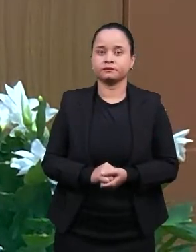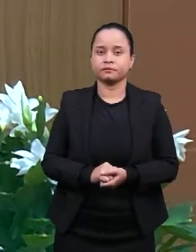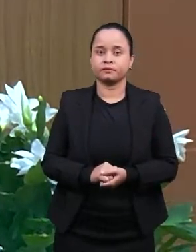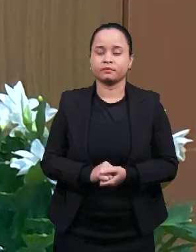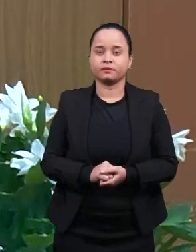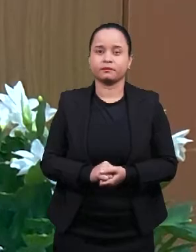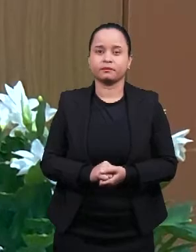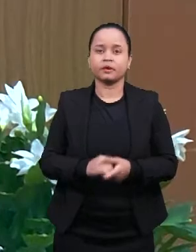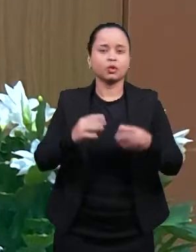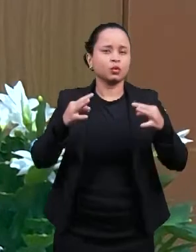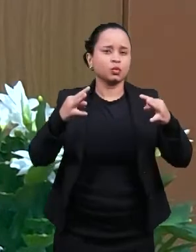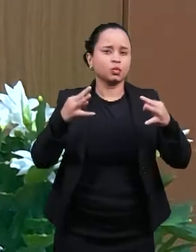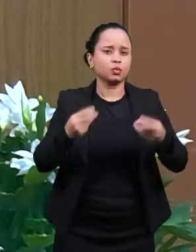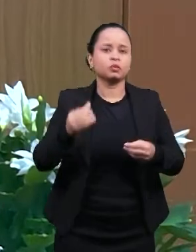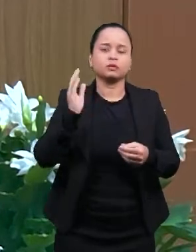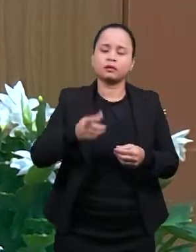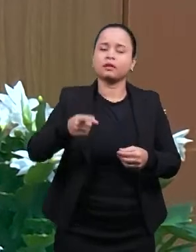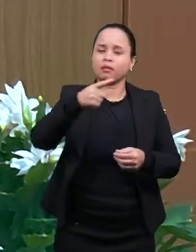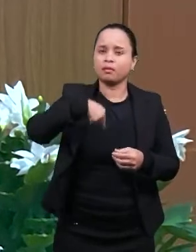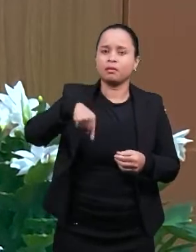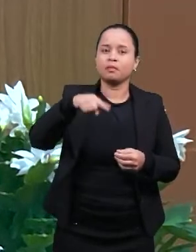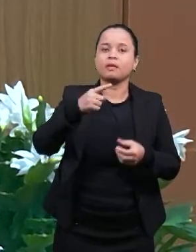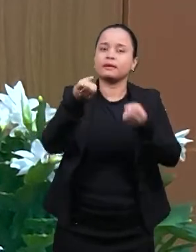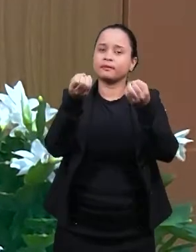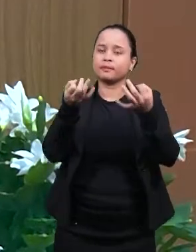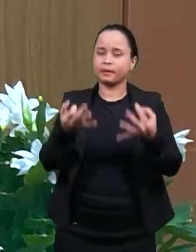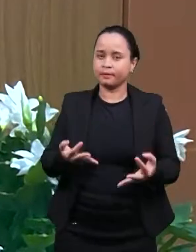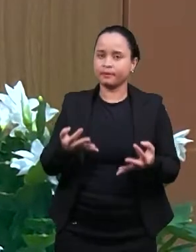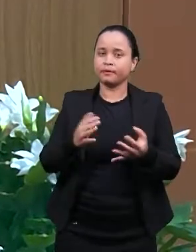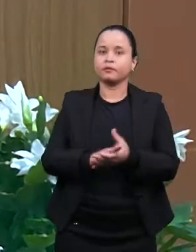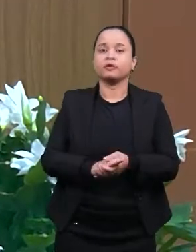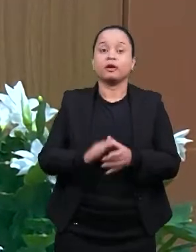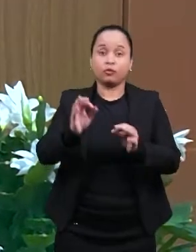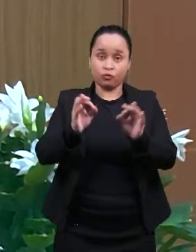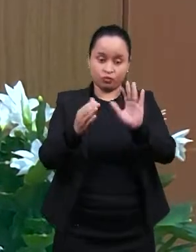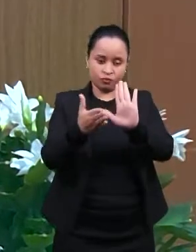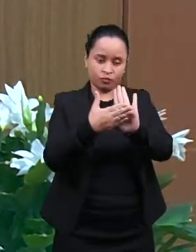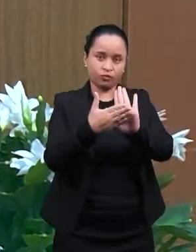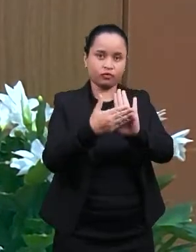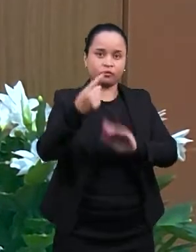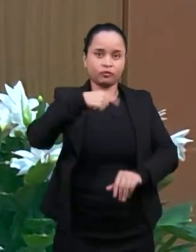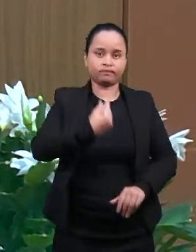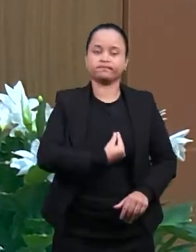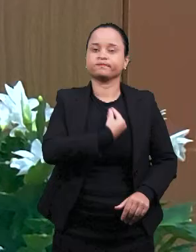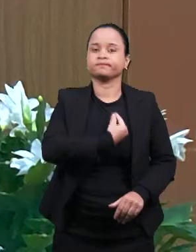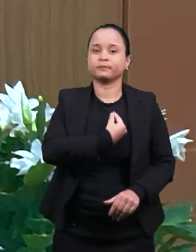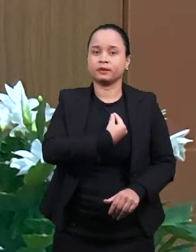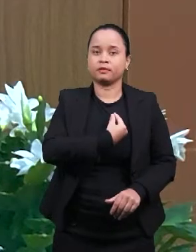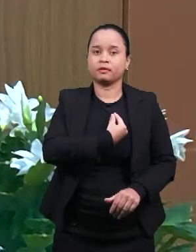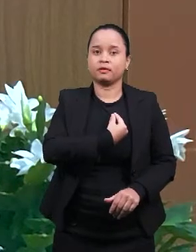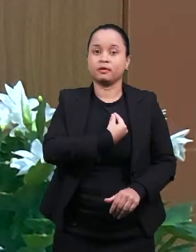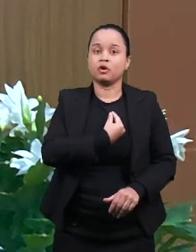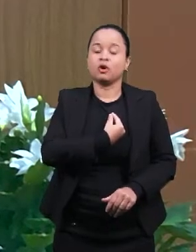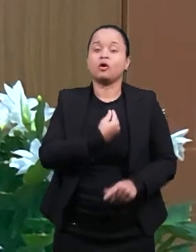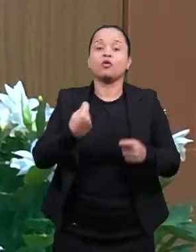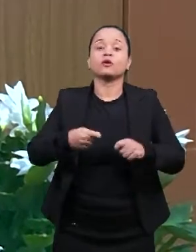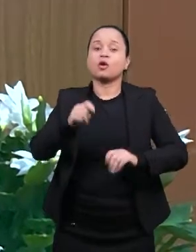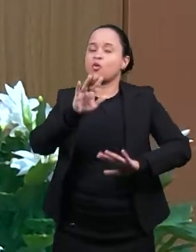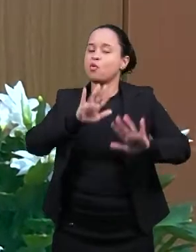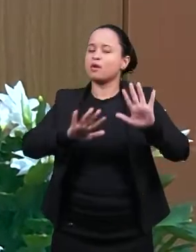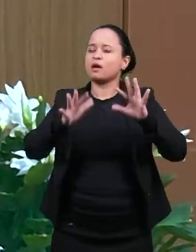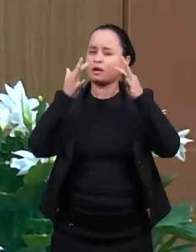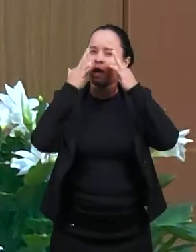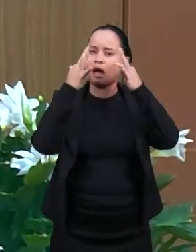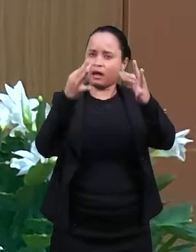что все то, что мы сказали сейчас о проекте, в котором мы живем, о бодрствовании.